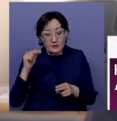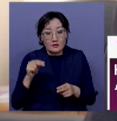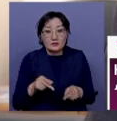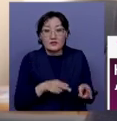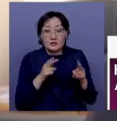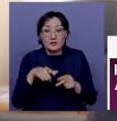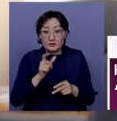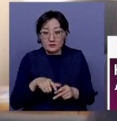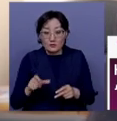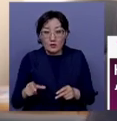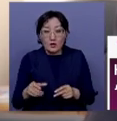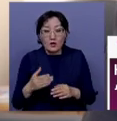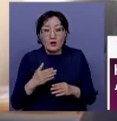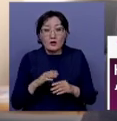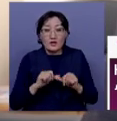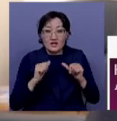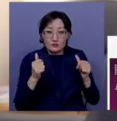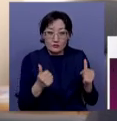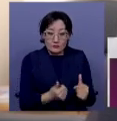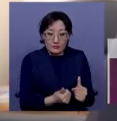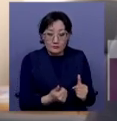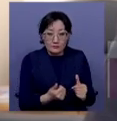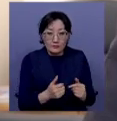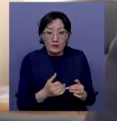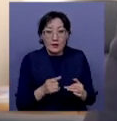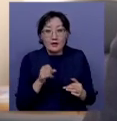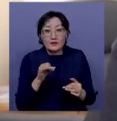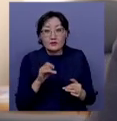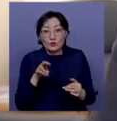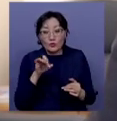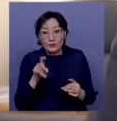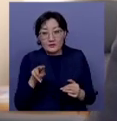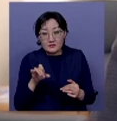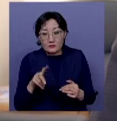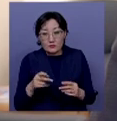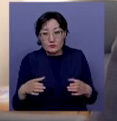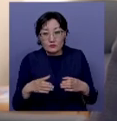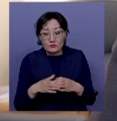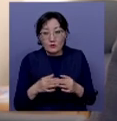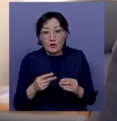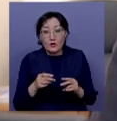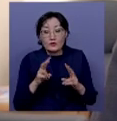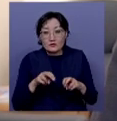келетін азаматтарды оқшаулауға, мынау инкубациялық кезеңді толық